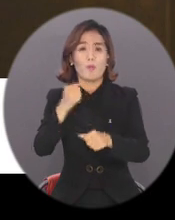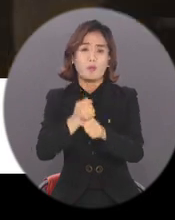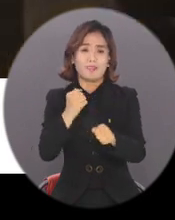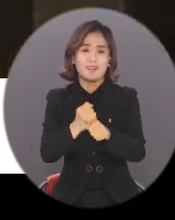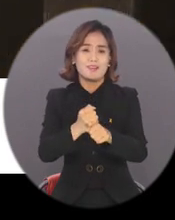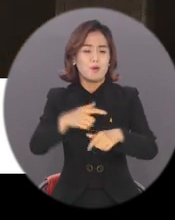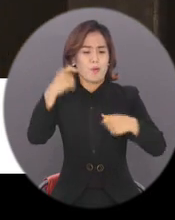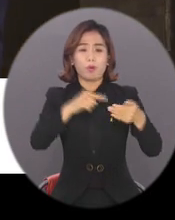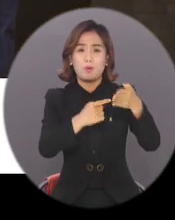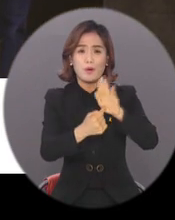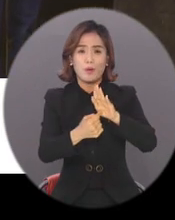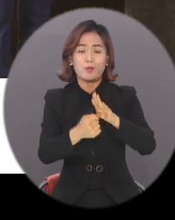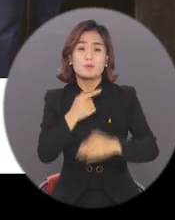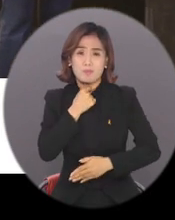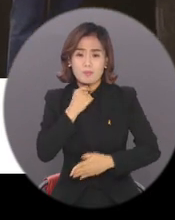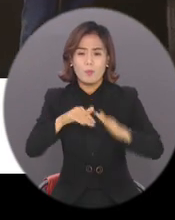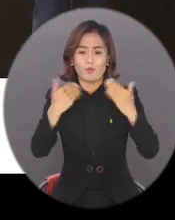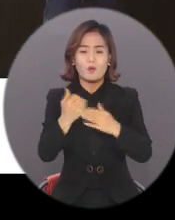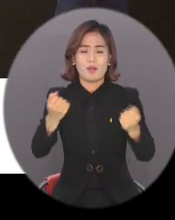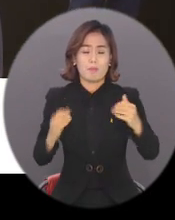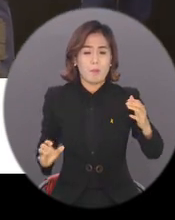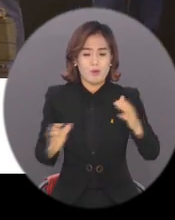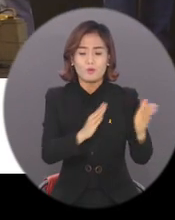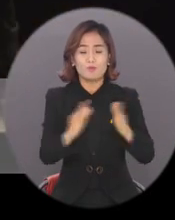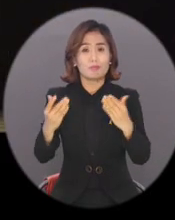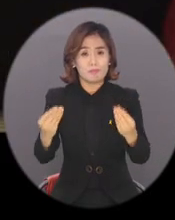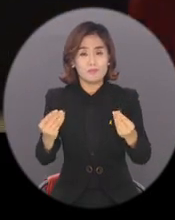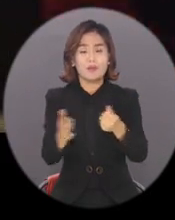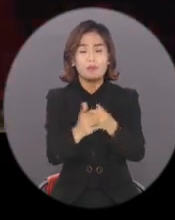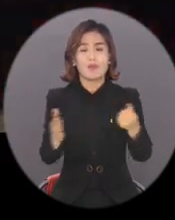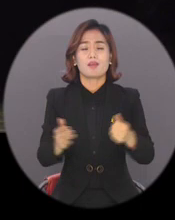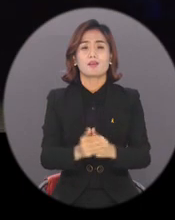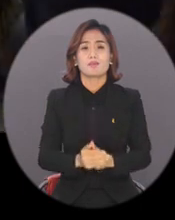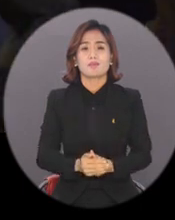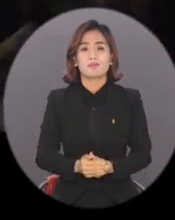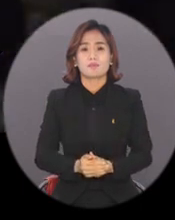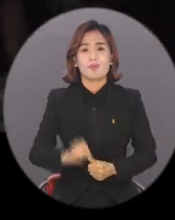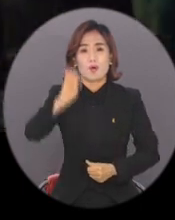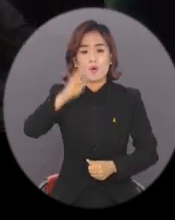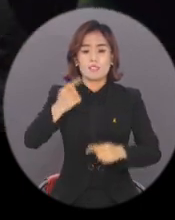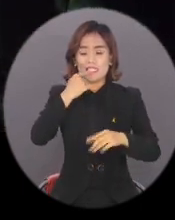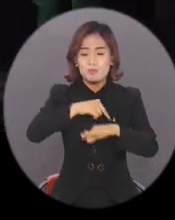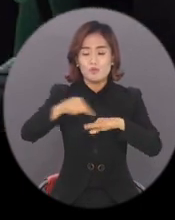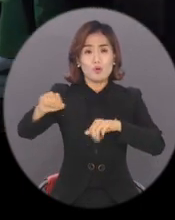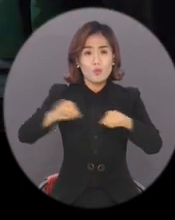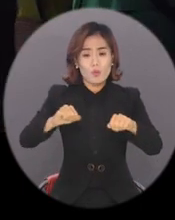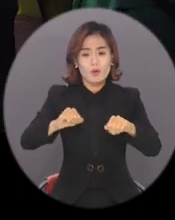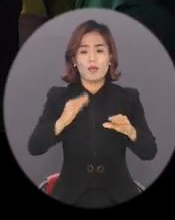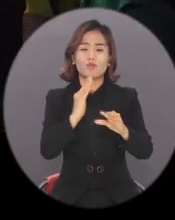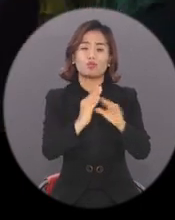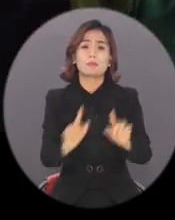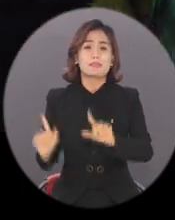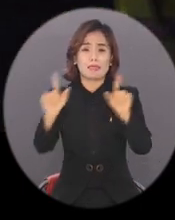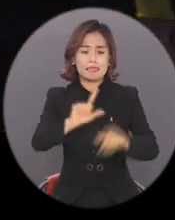작품을 올렸으면 좋겠다라고 모두가 합심해서 이렇게 준비를 했기 때문에. 광주 민주화운동의 한복판을 살다간